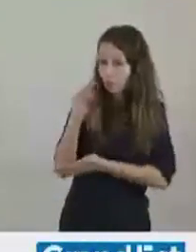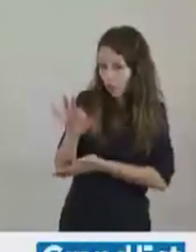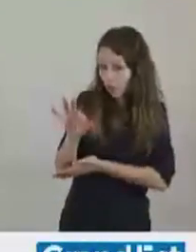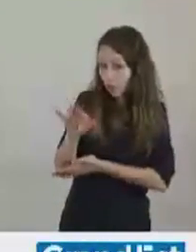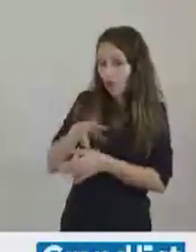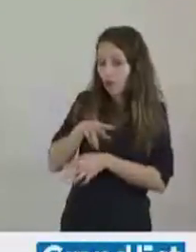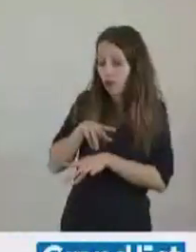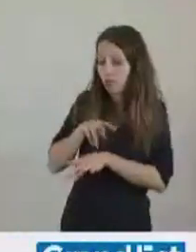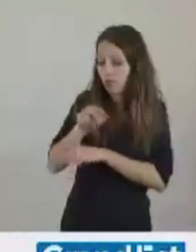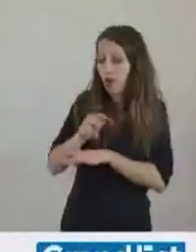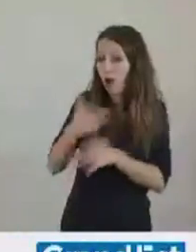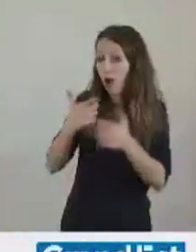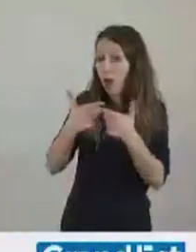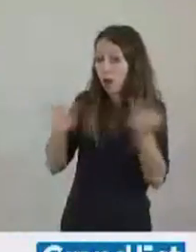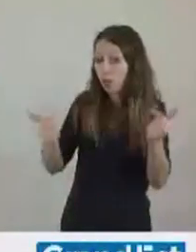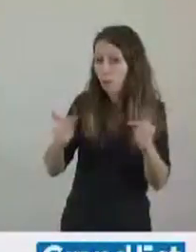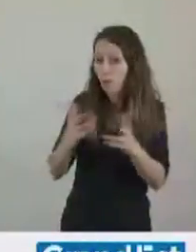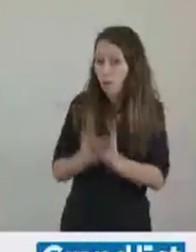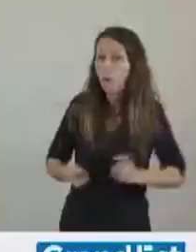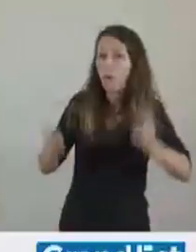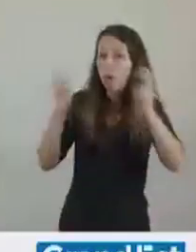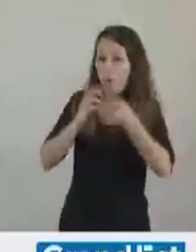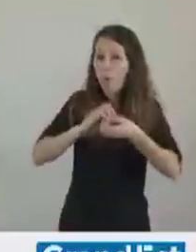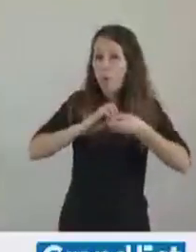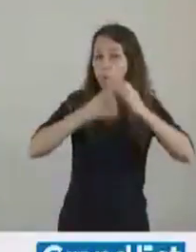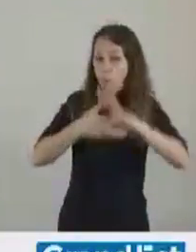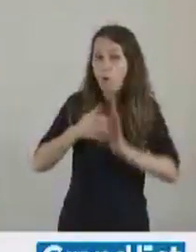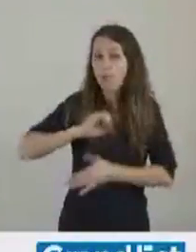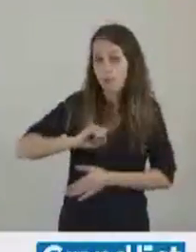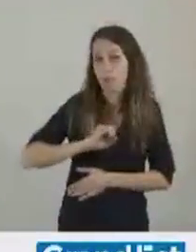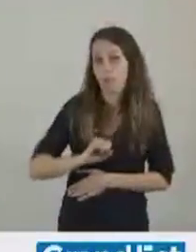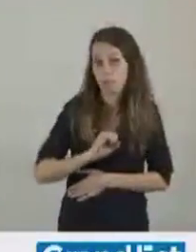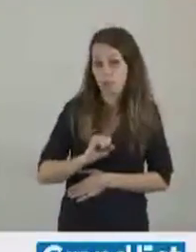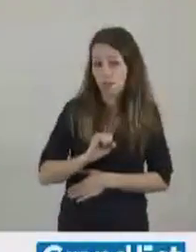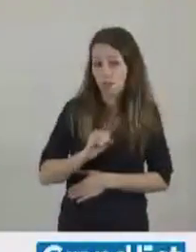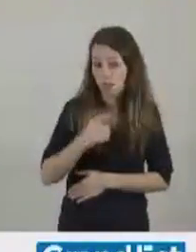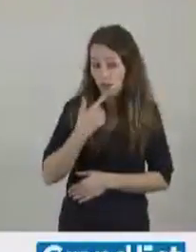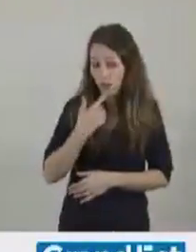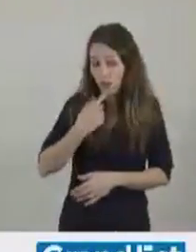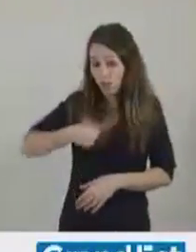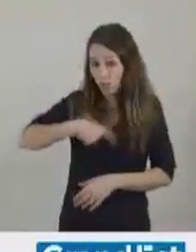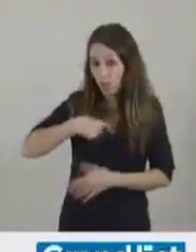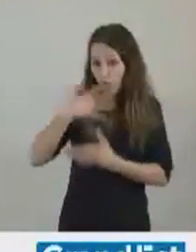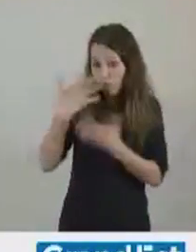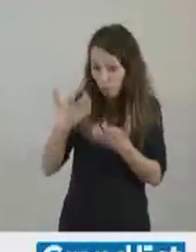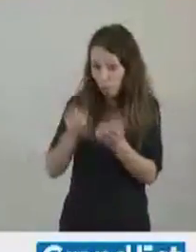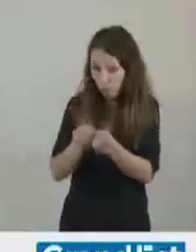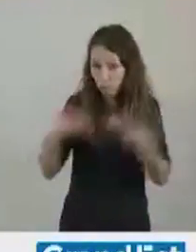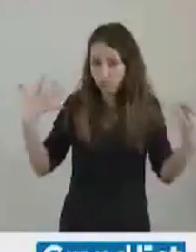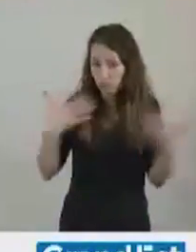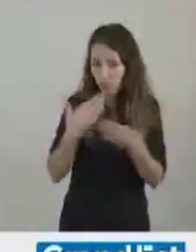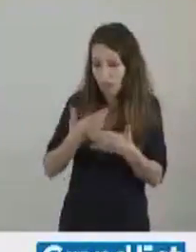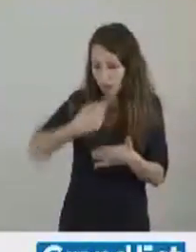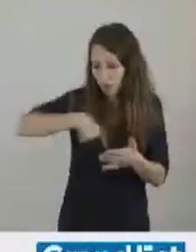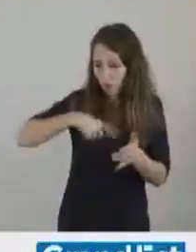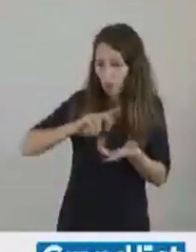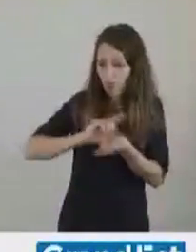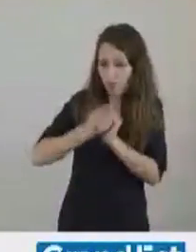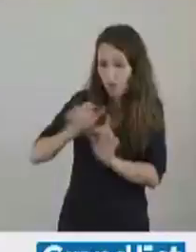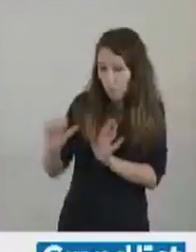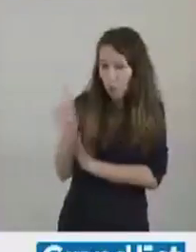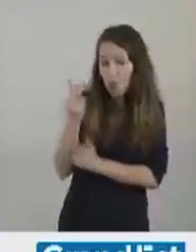avoir un niveau d'équipement en très haut débit tel que nous allons le présenter, tel que nous allons le déployer. Il y a une